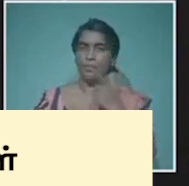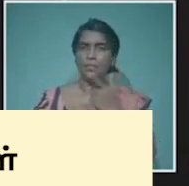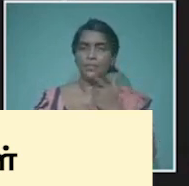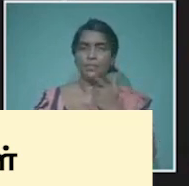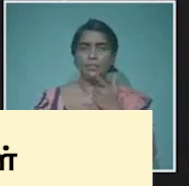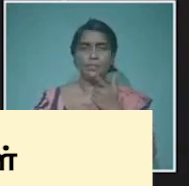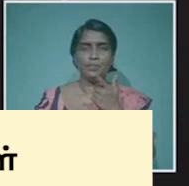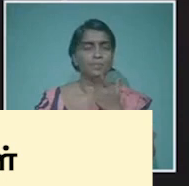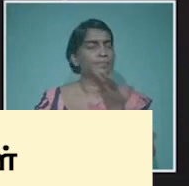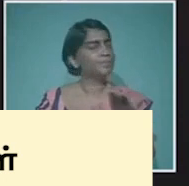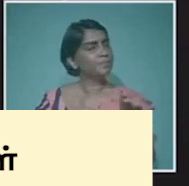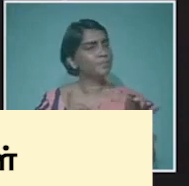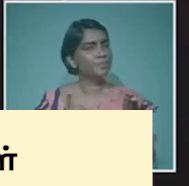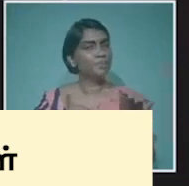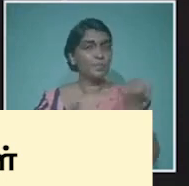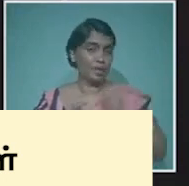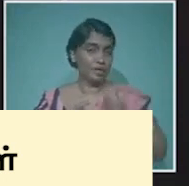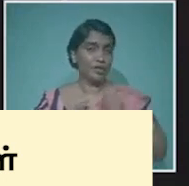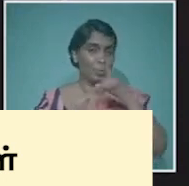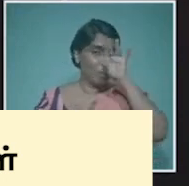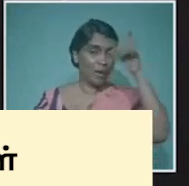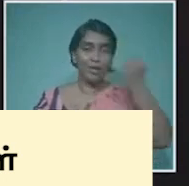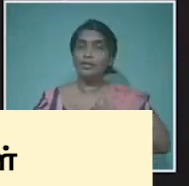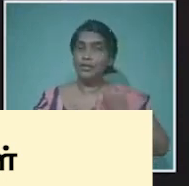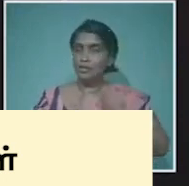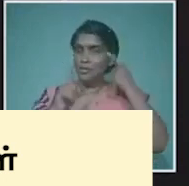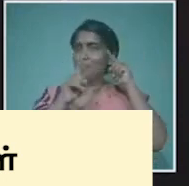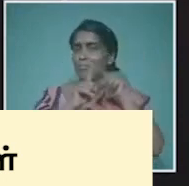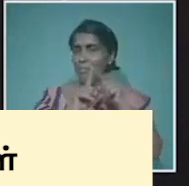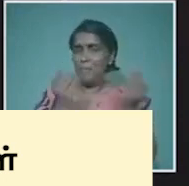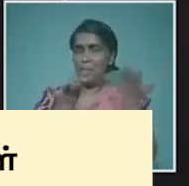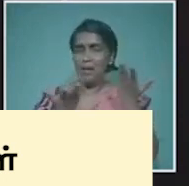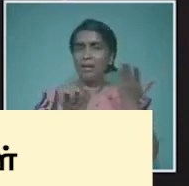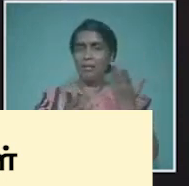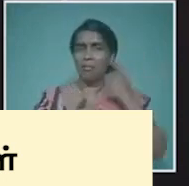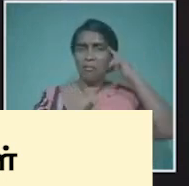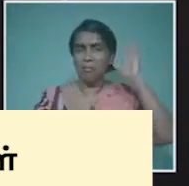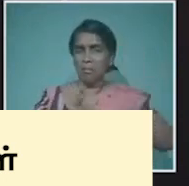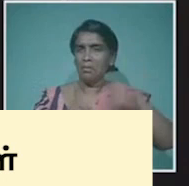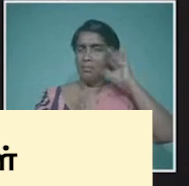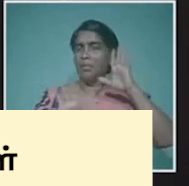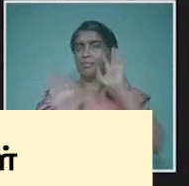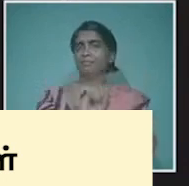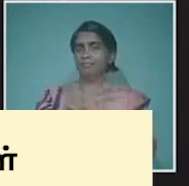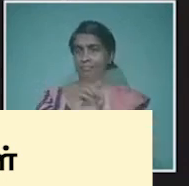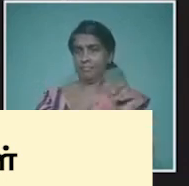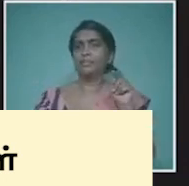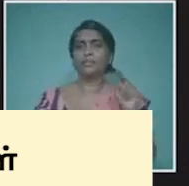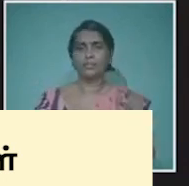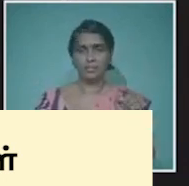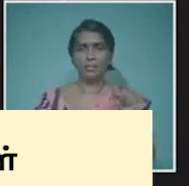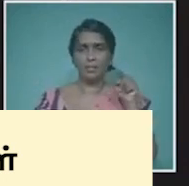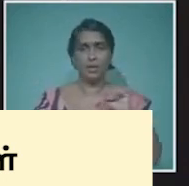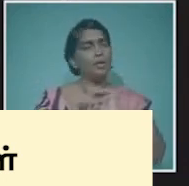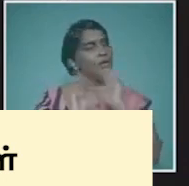டாக்டர் சாஃபியினுடைய விடயத்தை இங்கு ஞாபகப்படுத்த விரும்புகின்றேன். அது மிக பிழையான ஒரு பொய்யான ஒரு தகவல். அந்த தகவலை எல்லா துறையினருமே அதை ஒரு முக்கியமான